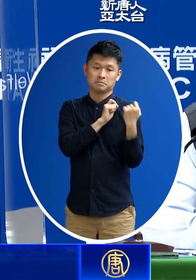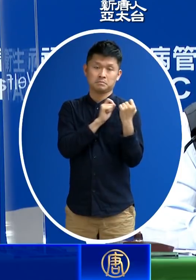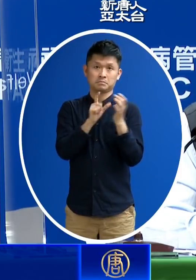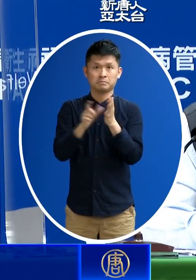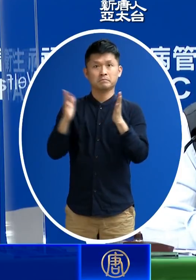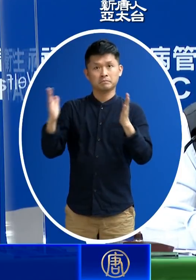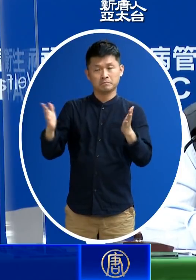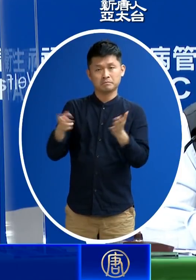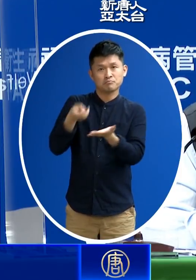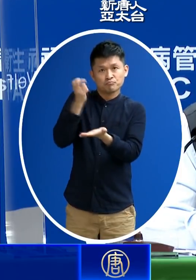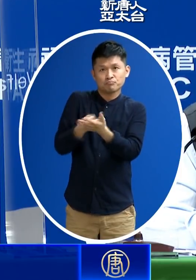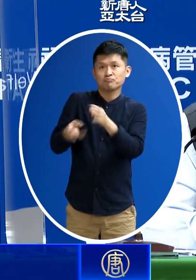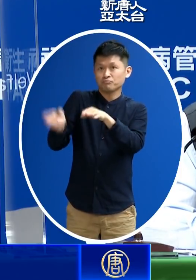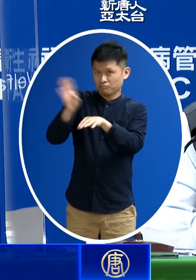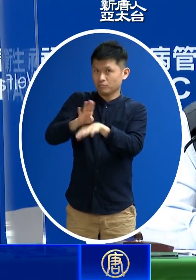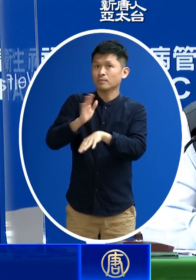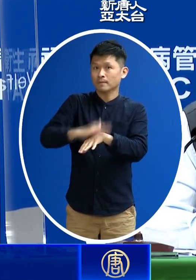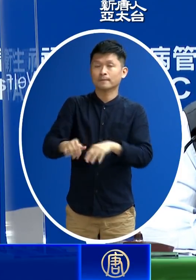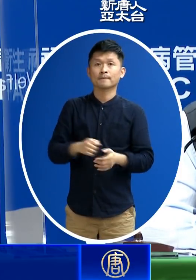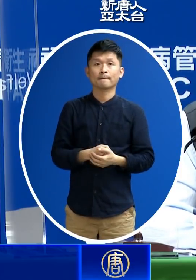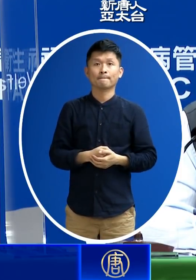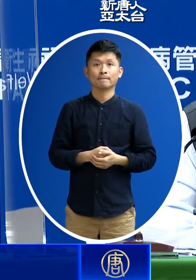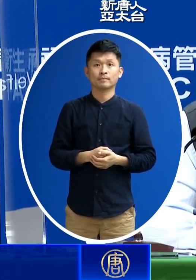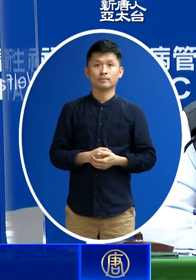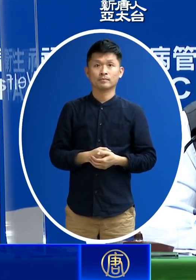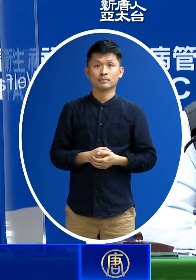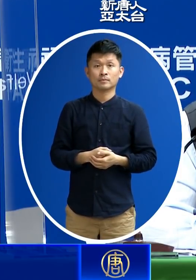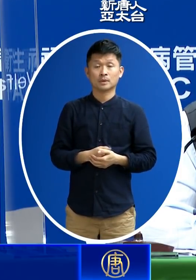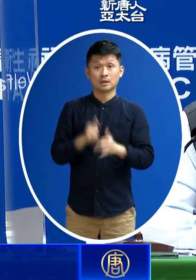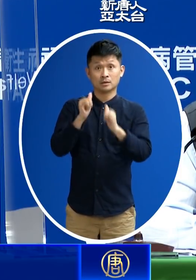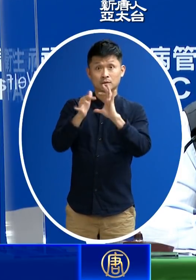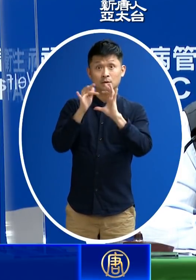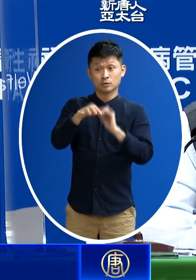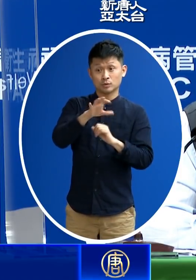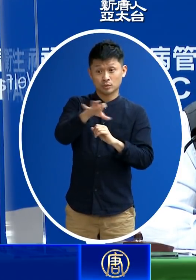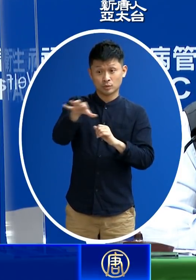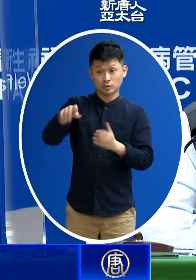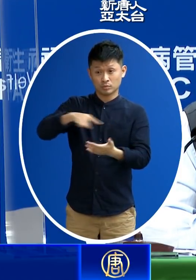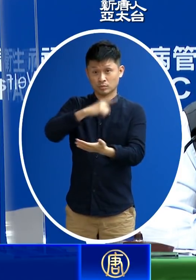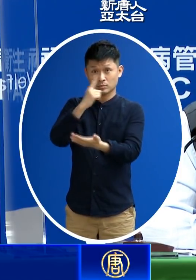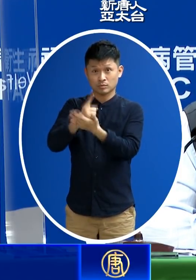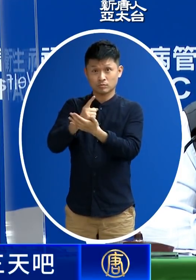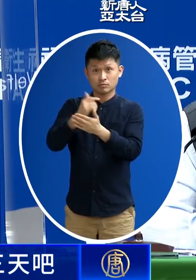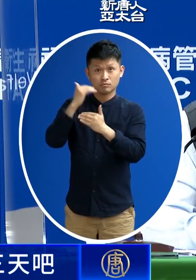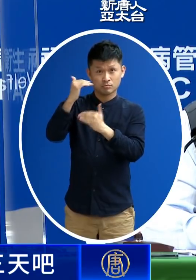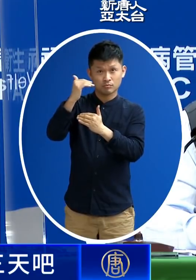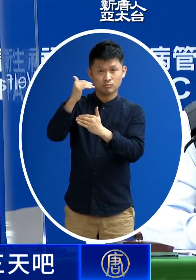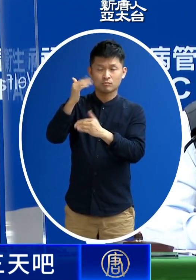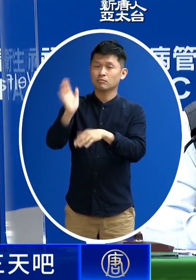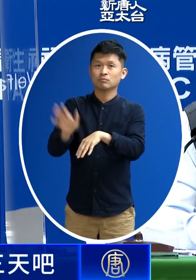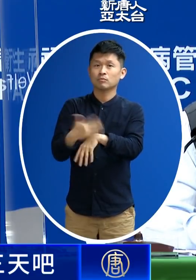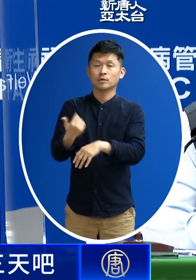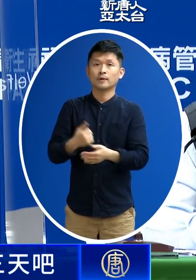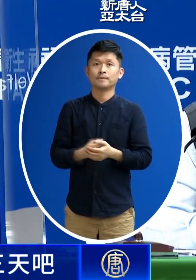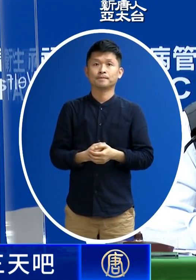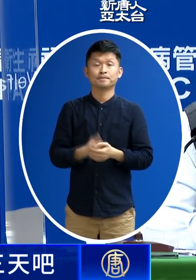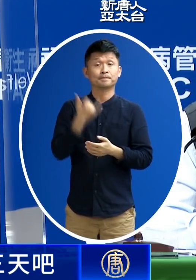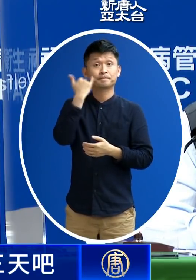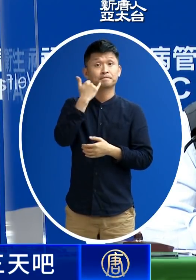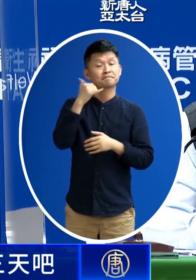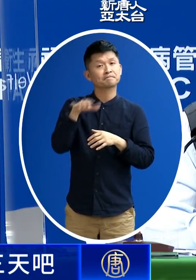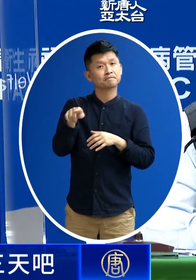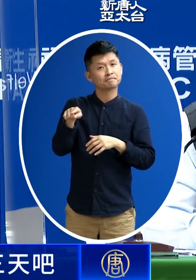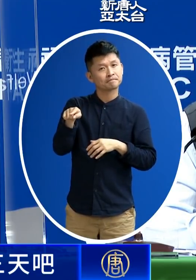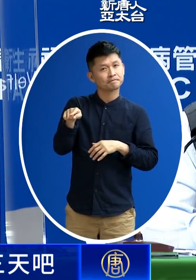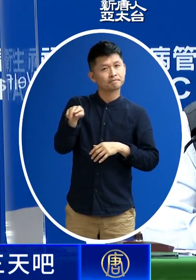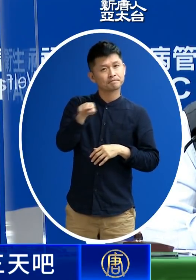些加严的措施，但不会对整体社区的行为来做限制。那基隆现况我觉得还要过